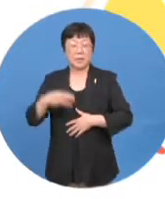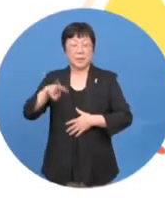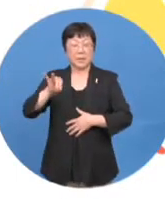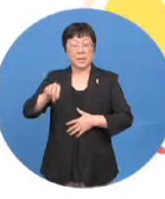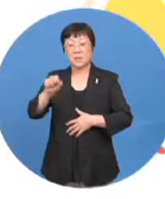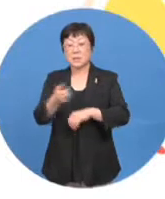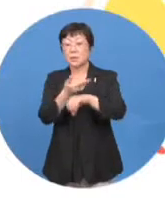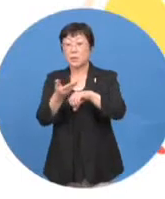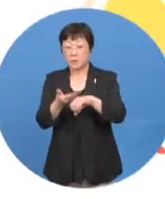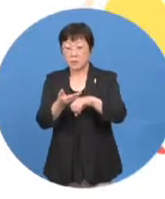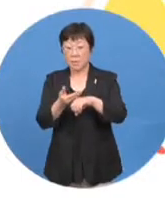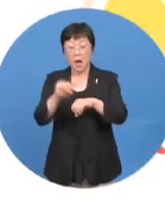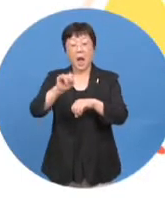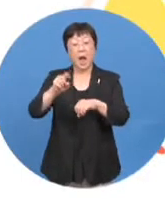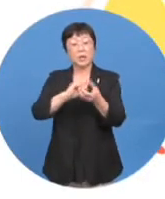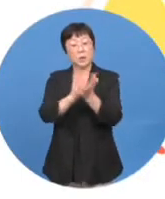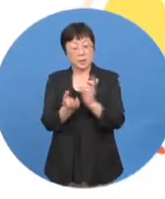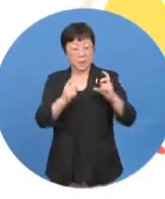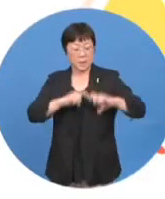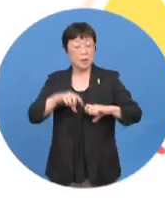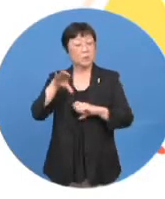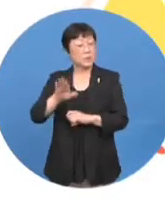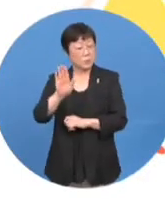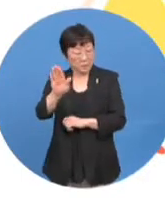ッサ徳島、愛の花が咲く場所です。